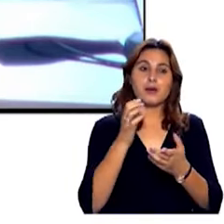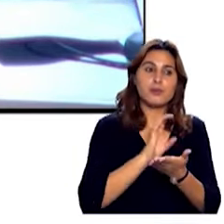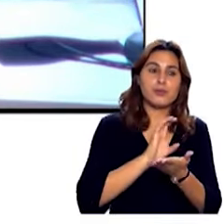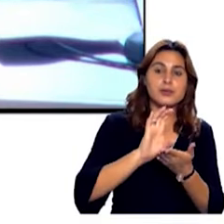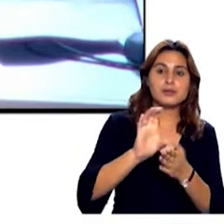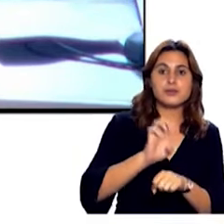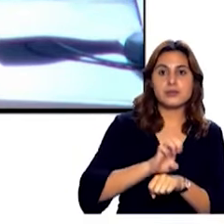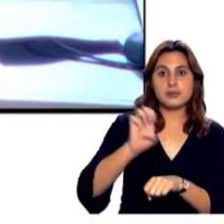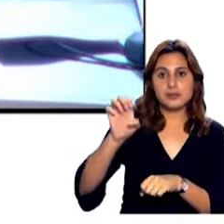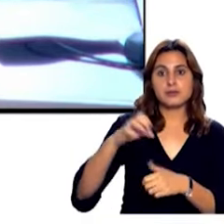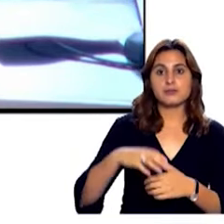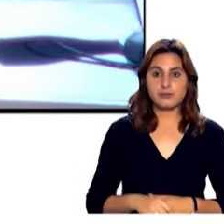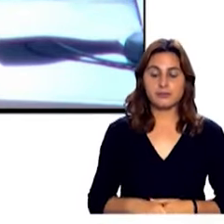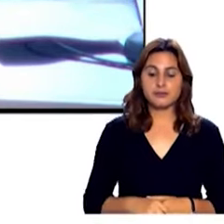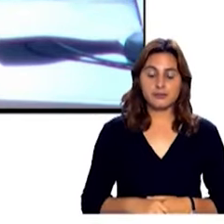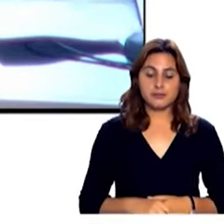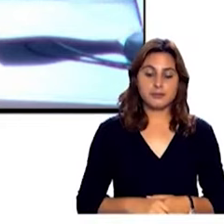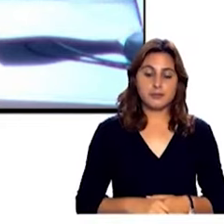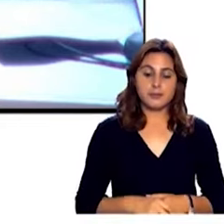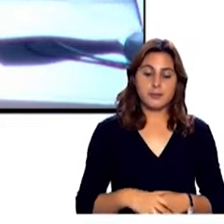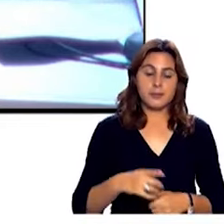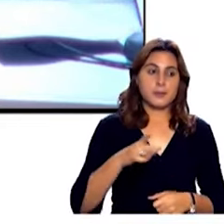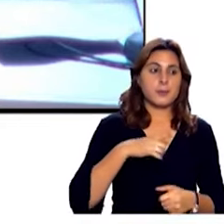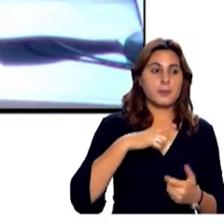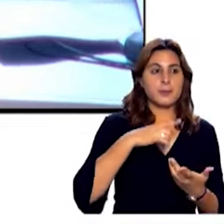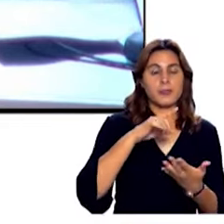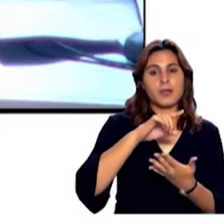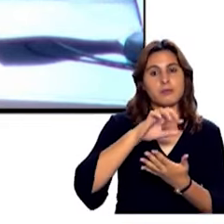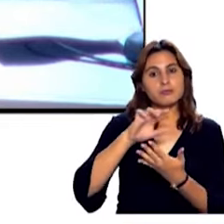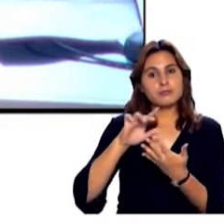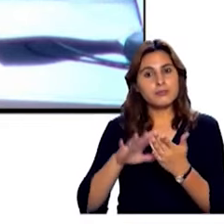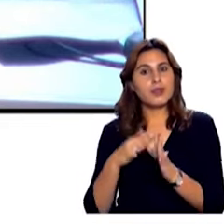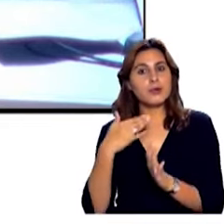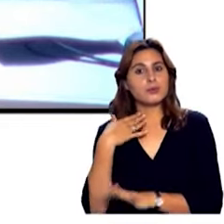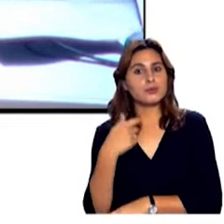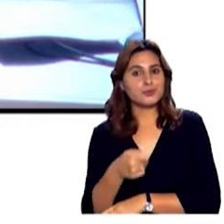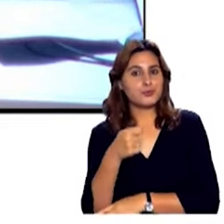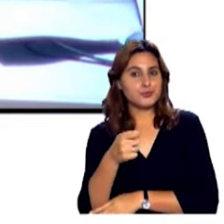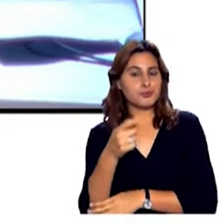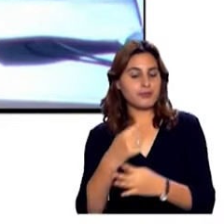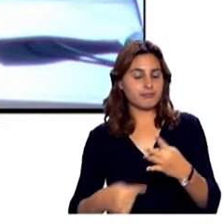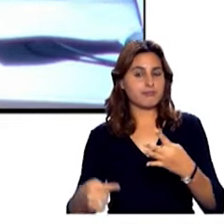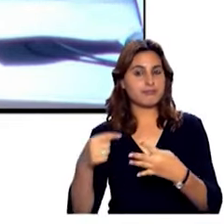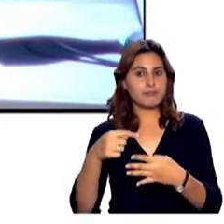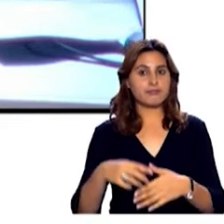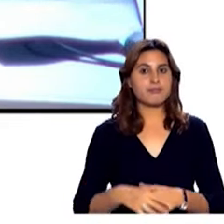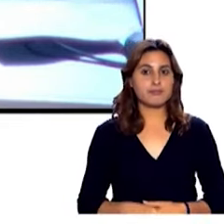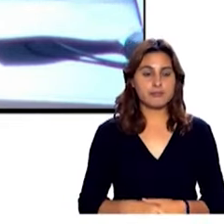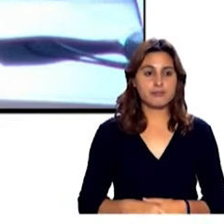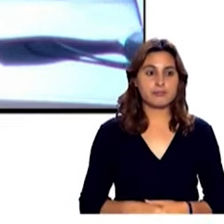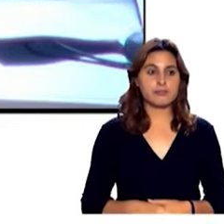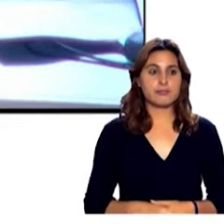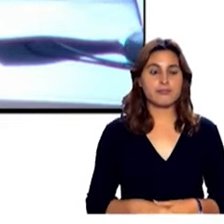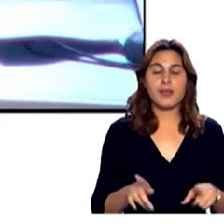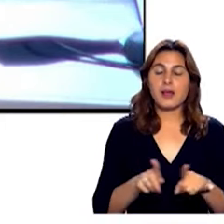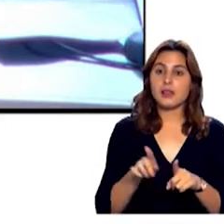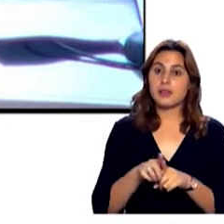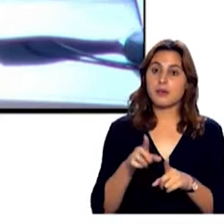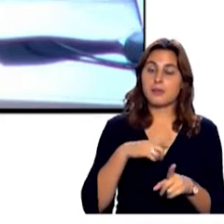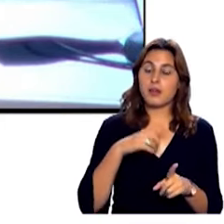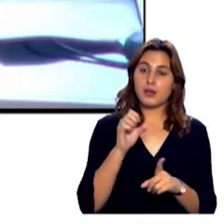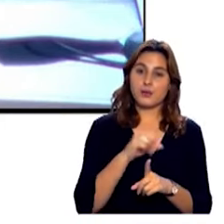toujours respect par les juges Du fond ce n'est pas la même sociologie à la de cassation c'est Pour ça